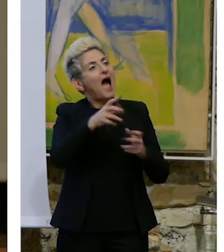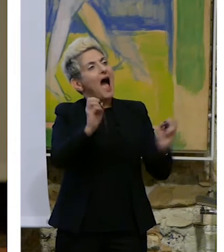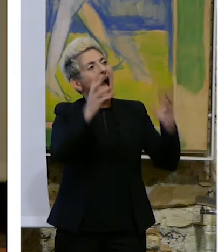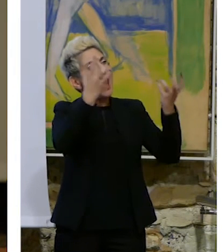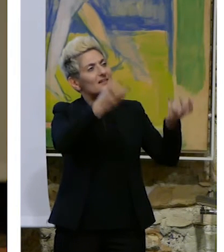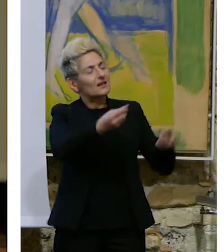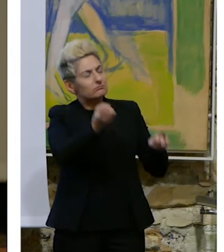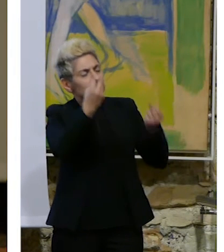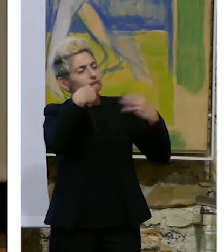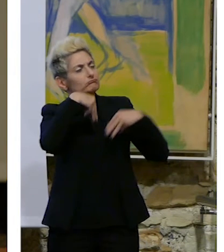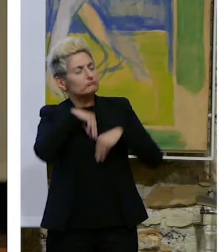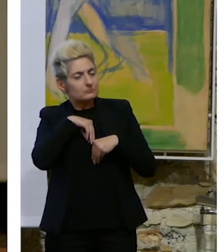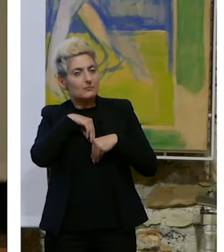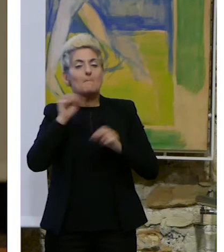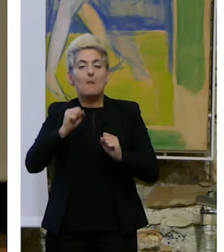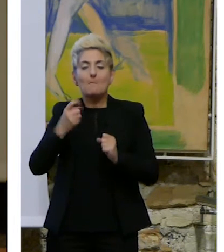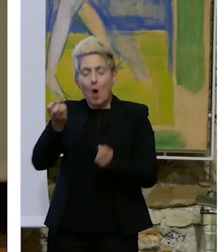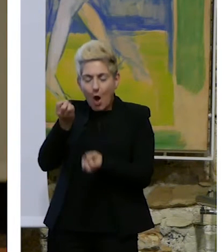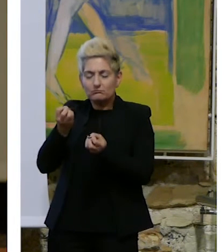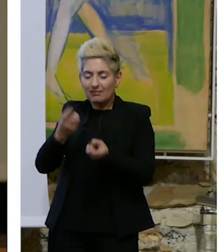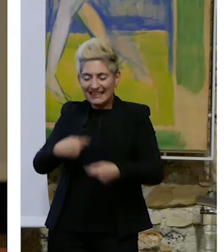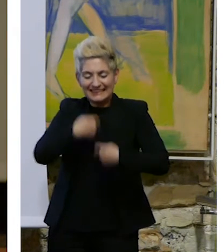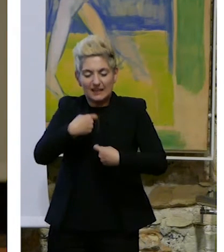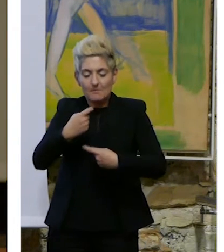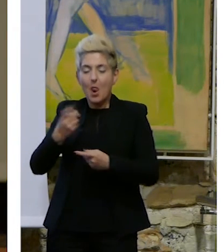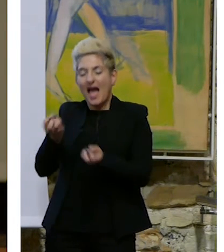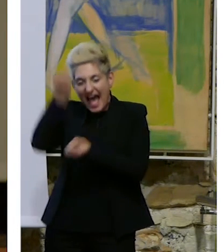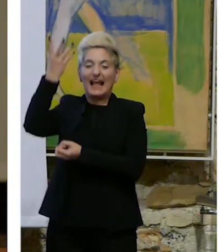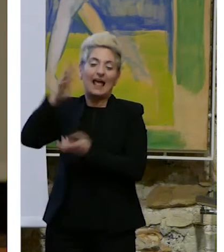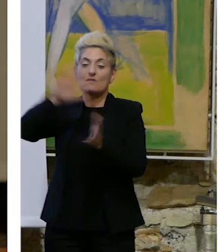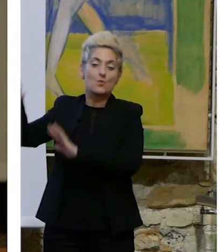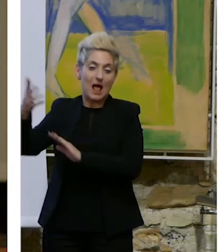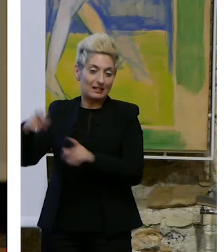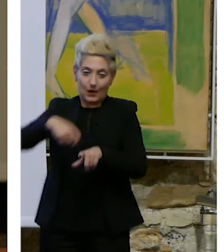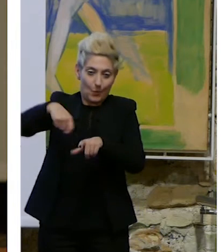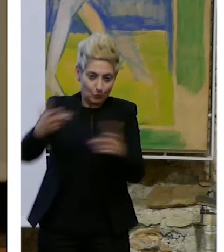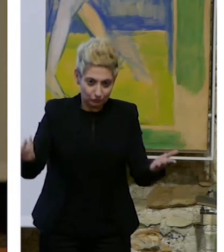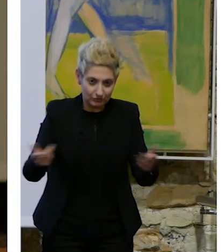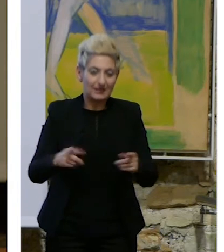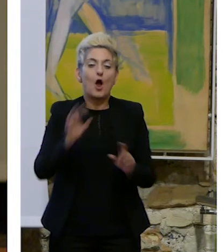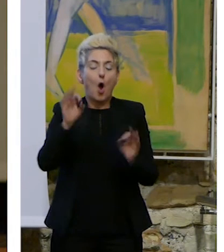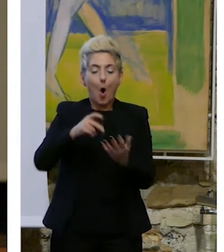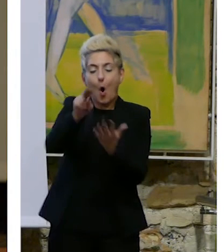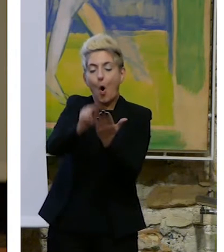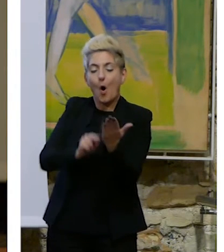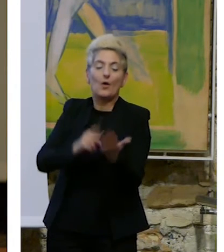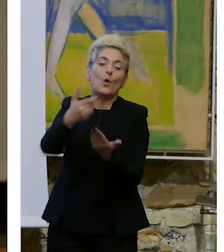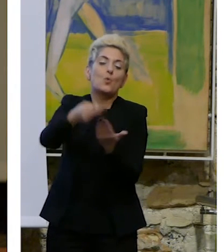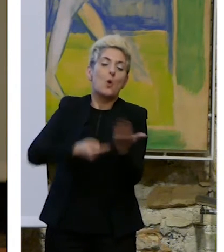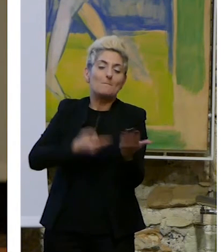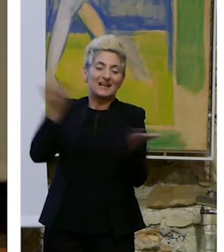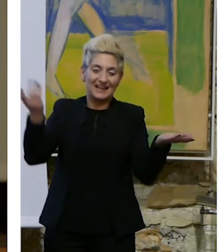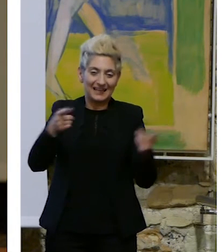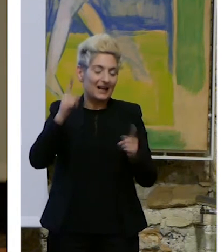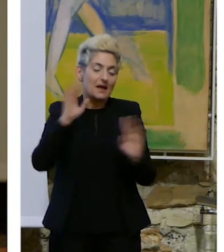altrettanto complesso, anche se meno rubricato, cioè meno con quell'indicazione della rubrica che indicavo nei testi medievali. Il dito